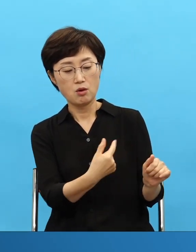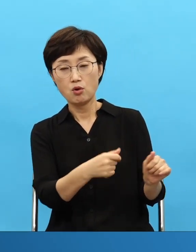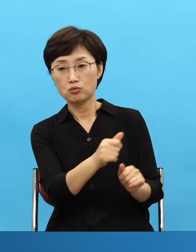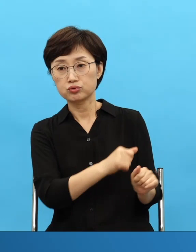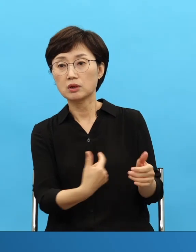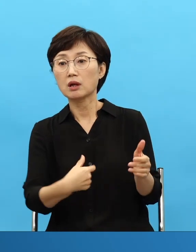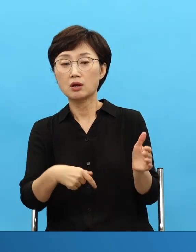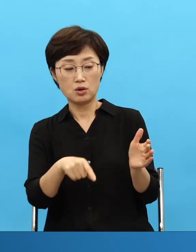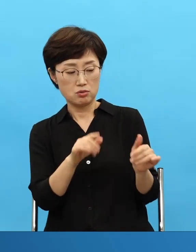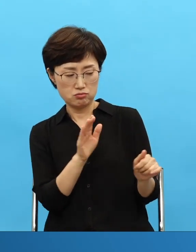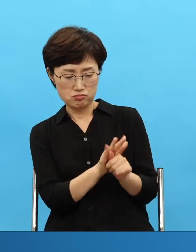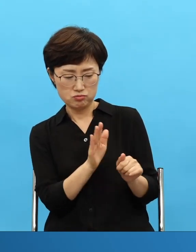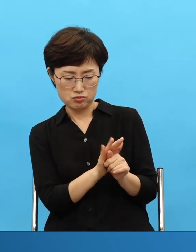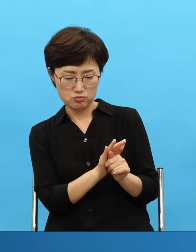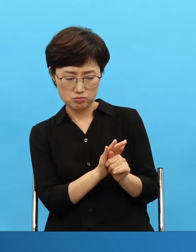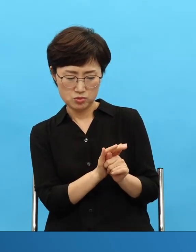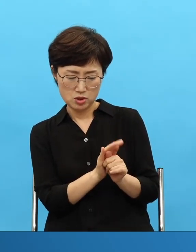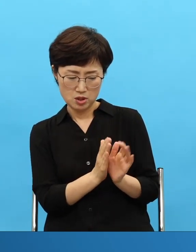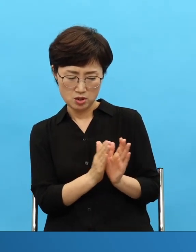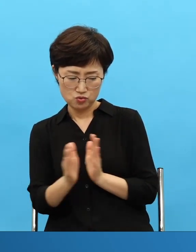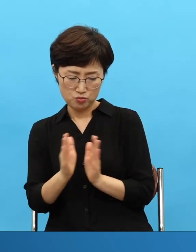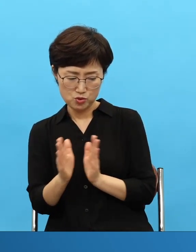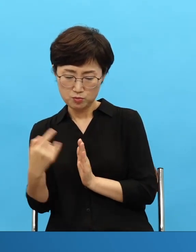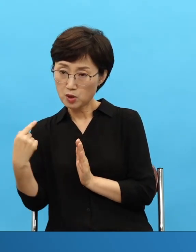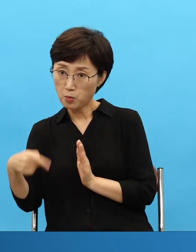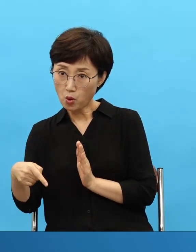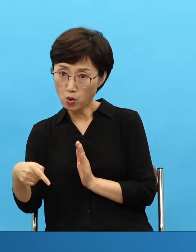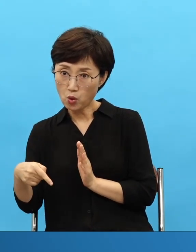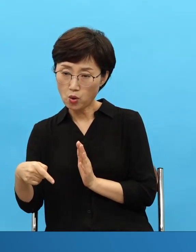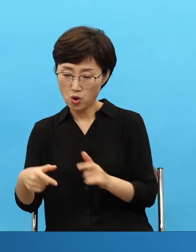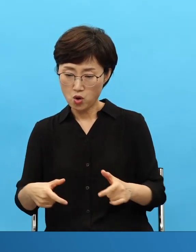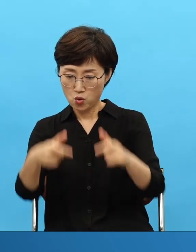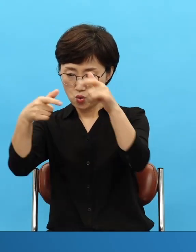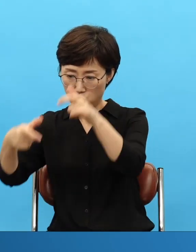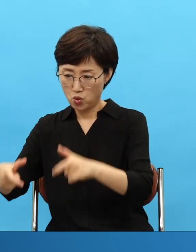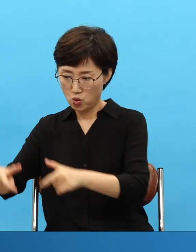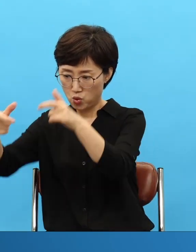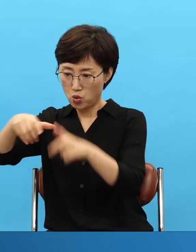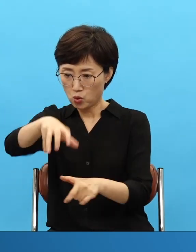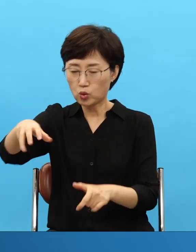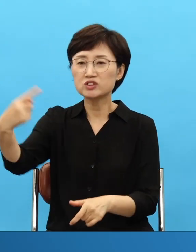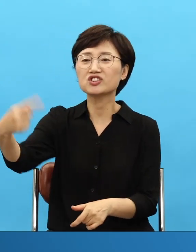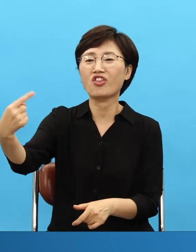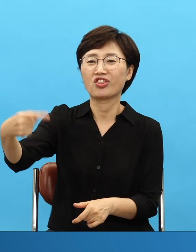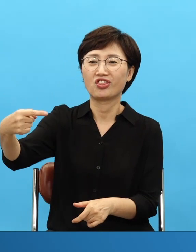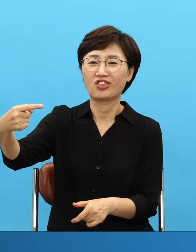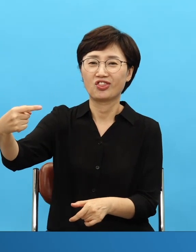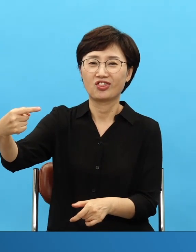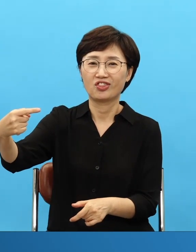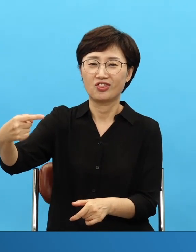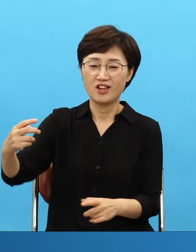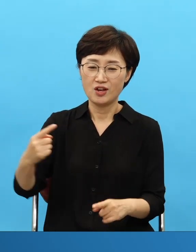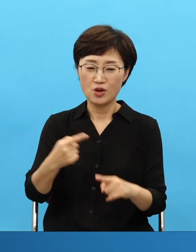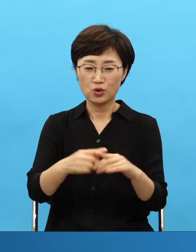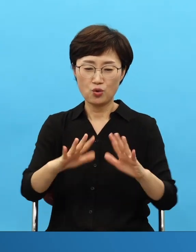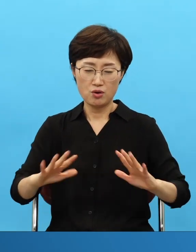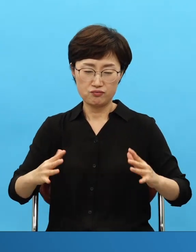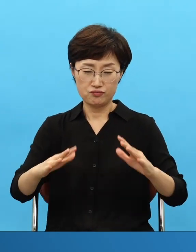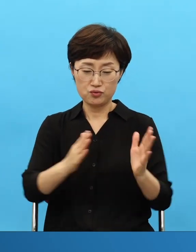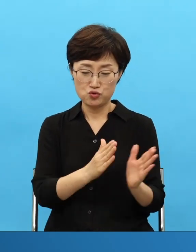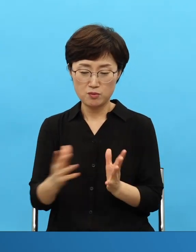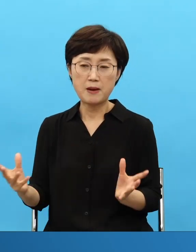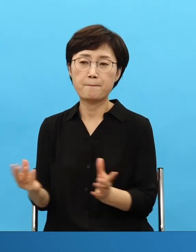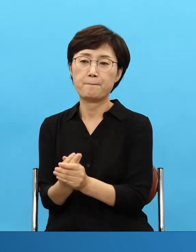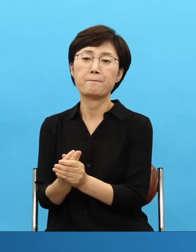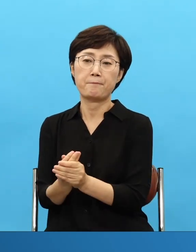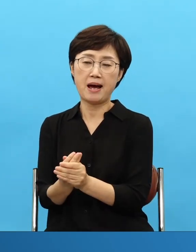1,000망대를 세우고 성전 건축을 완전히 준비해요. He raised 1,000 partisans and made the full preparations to construct the temple